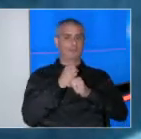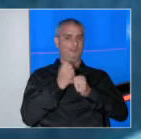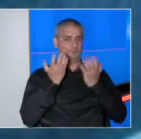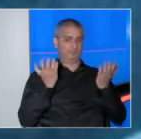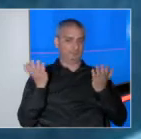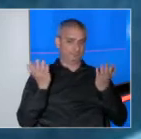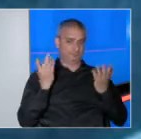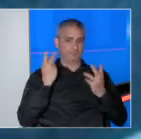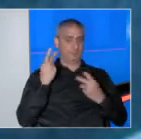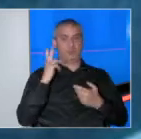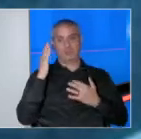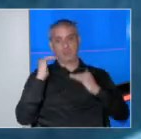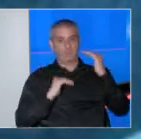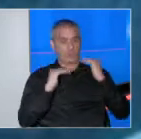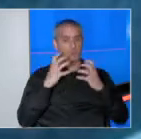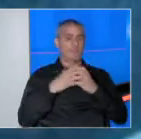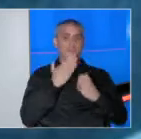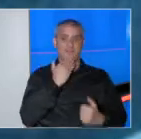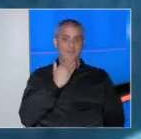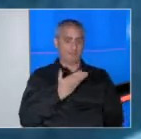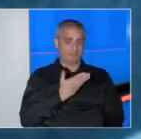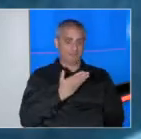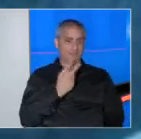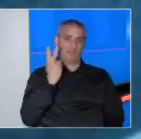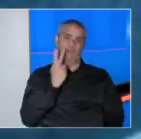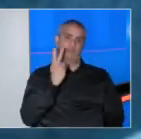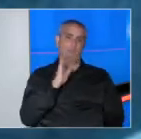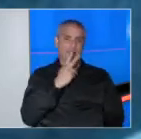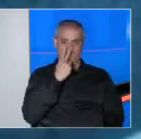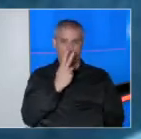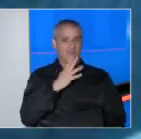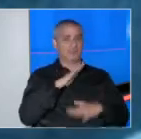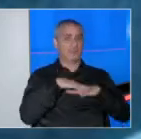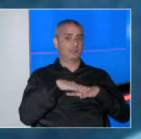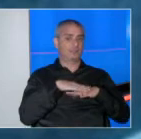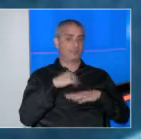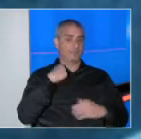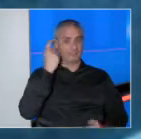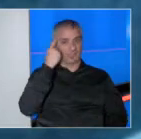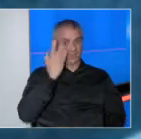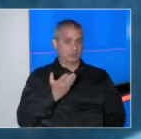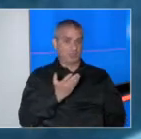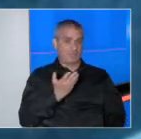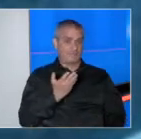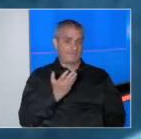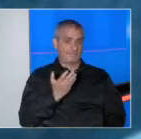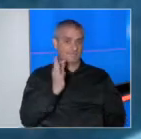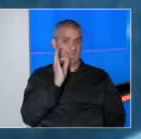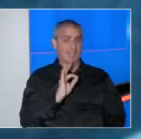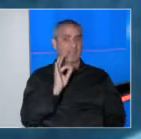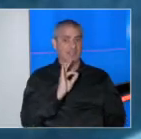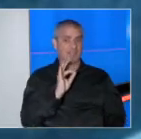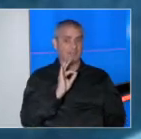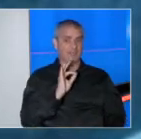כזו או אחרת, מי יותר מי פחות את החברה הישראלית, וכמובן גם מבחינת כישורים. אני חושב שעדיין